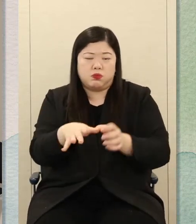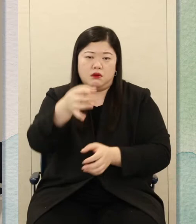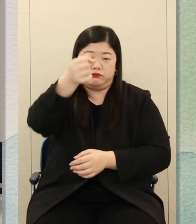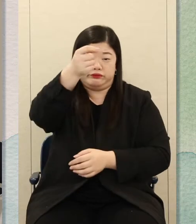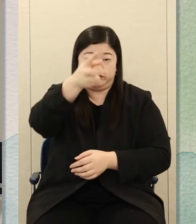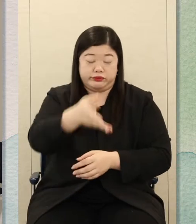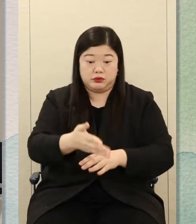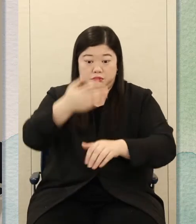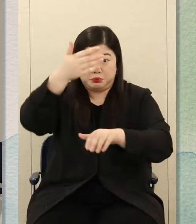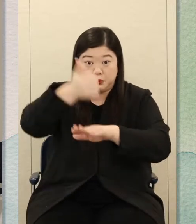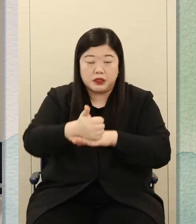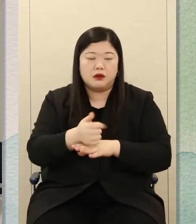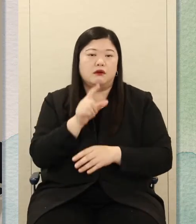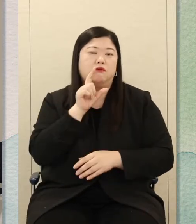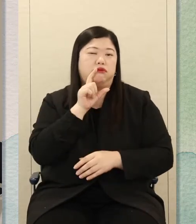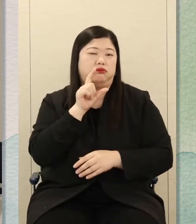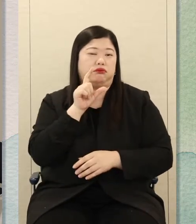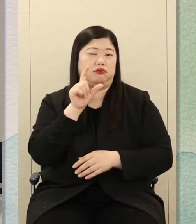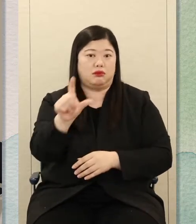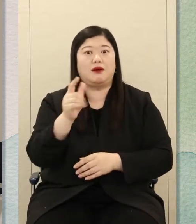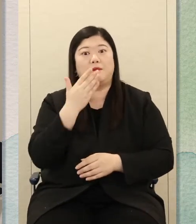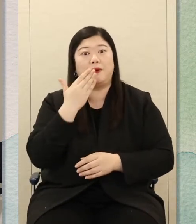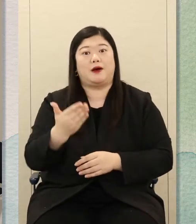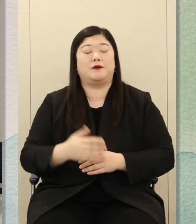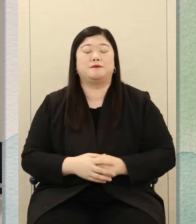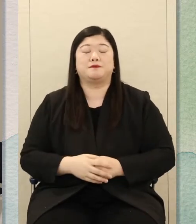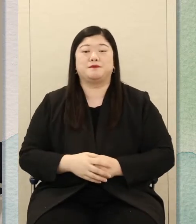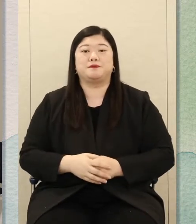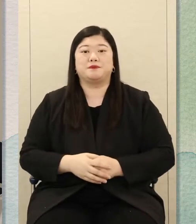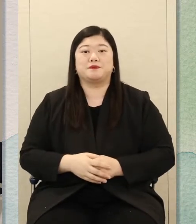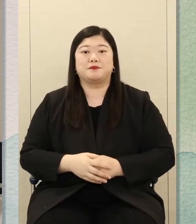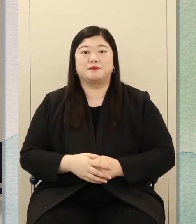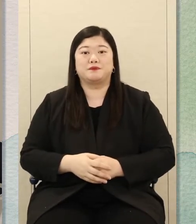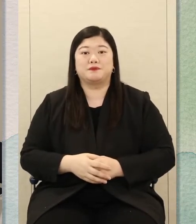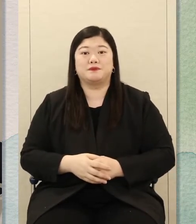동아리 모임을 어떻게 할 것인가 이거는 좀 이따 다시 말씀을 드리겠습니다.